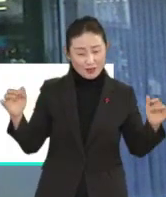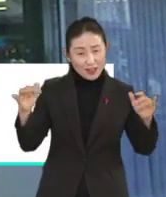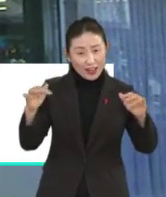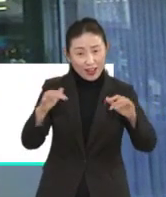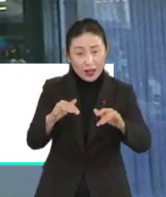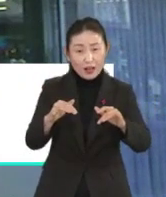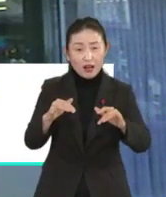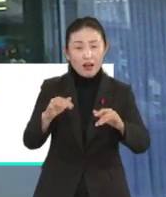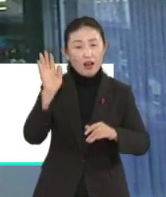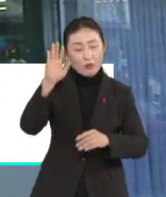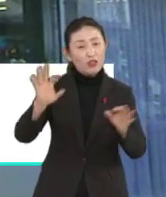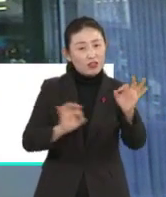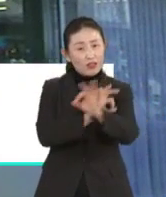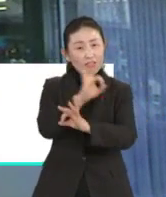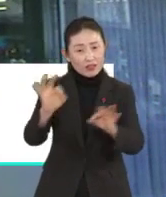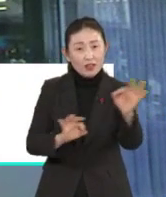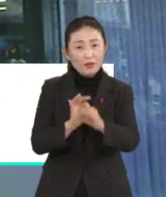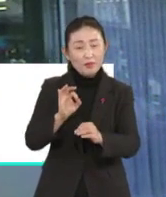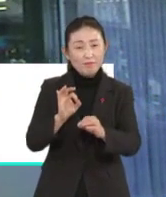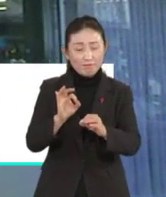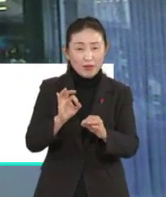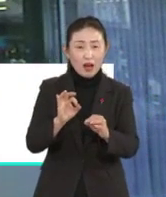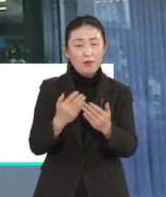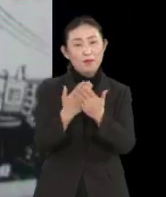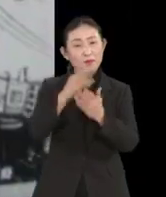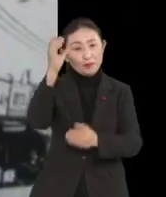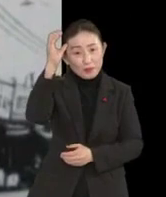역할을 하고 있습니다 김진석 기자입니다